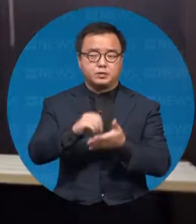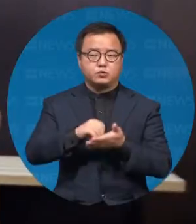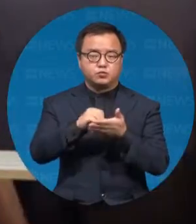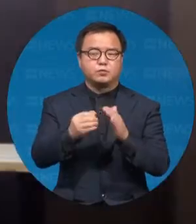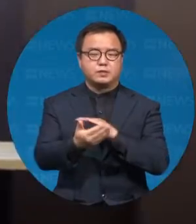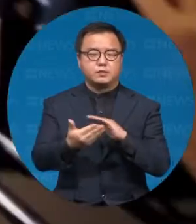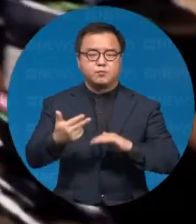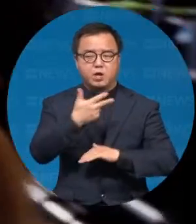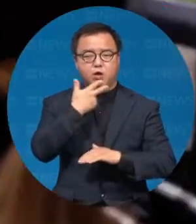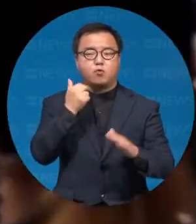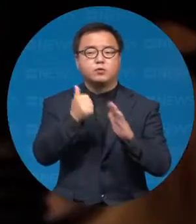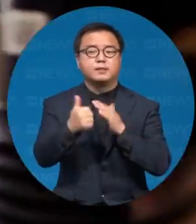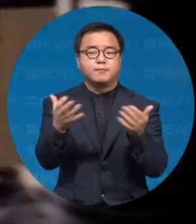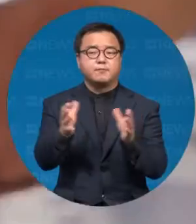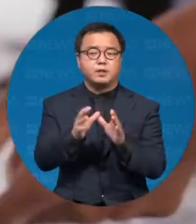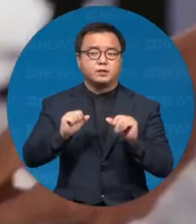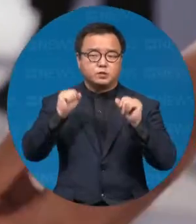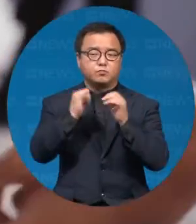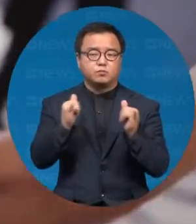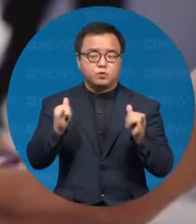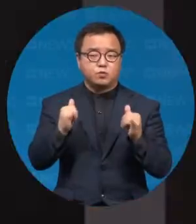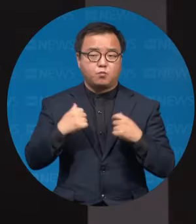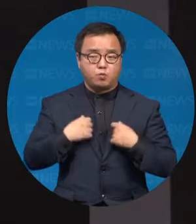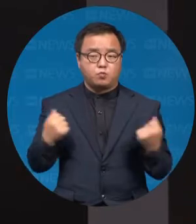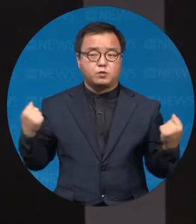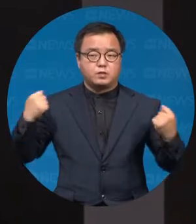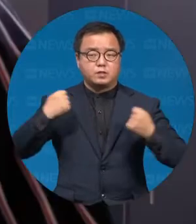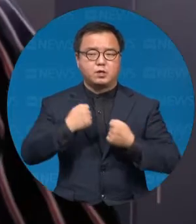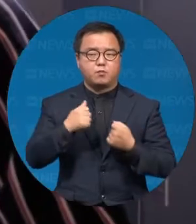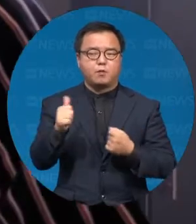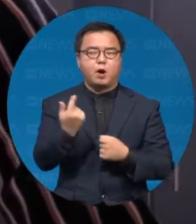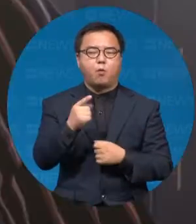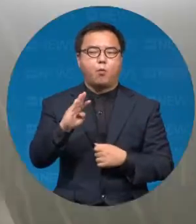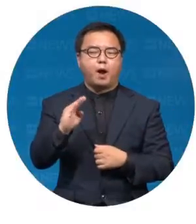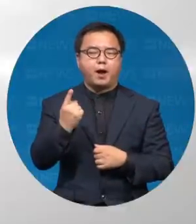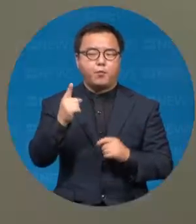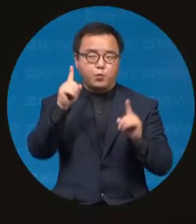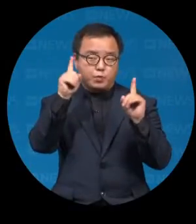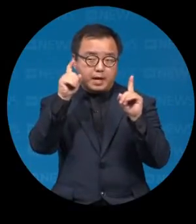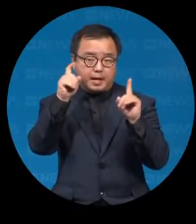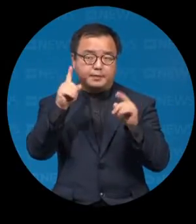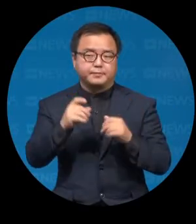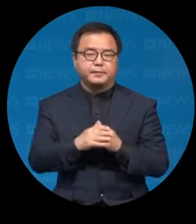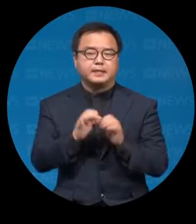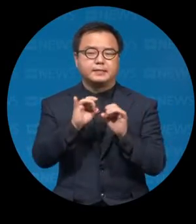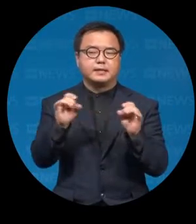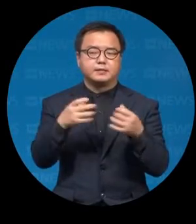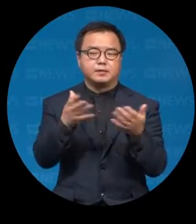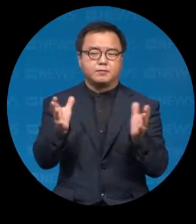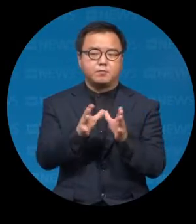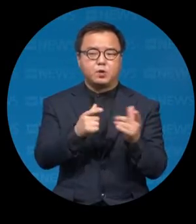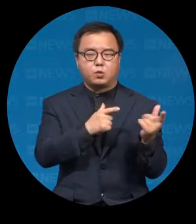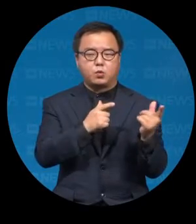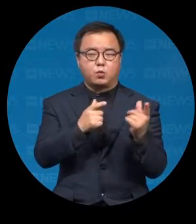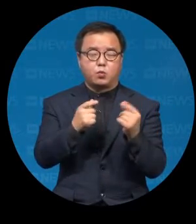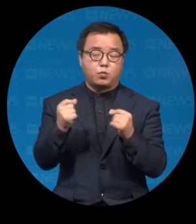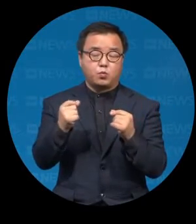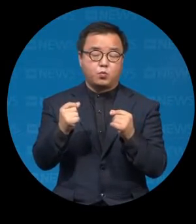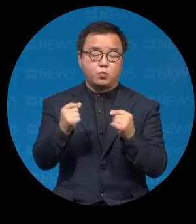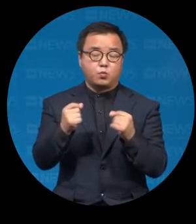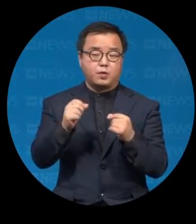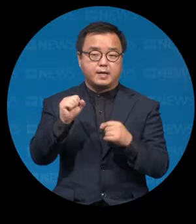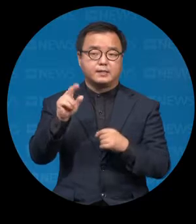영국 대표팀 선수들이 유니폼을 입고 화보 촬영을 합니다. 각 팀 공식 SNS에 유니폼을